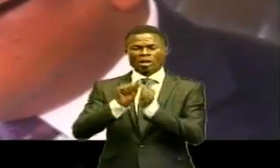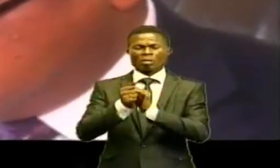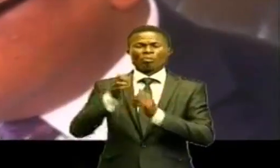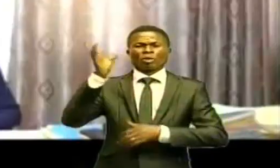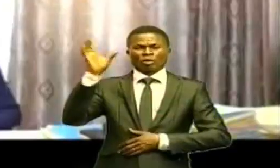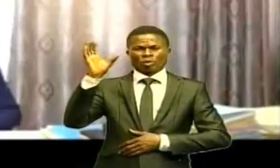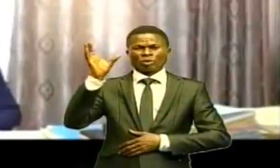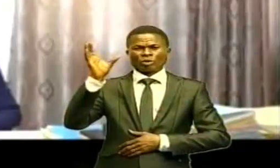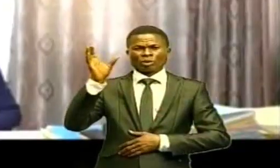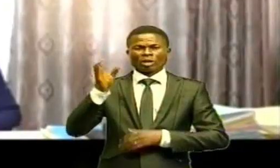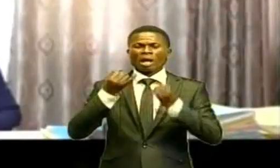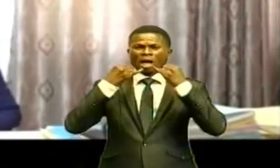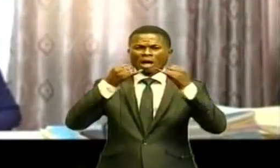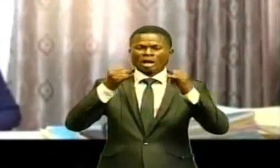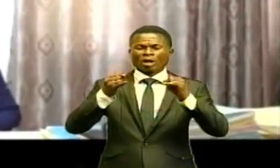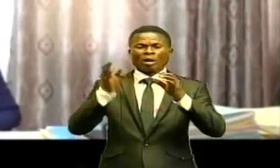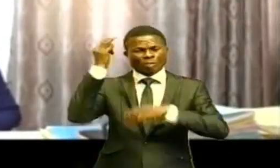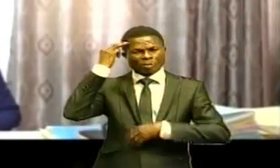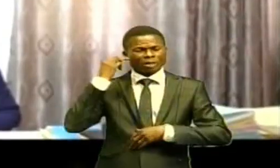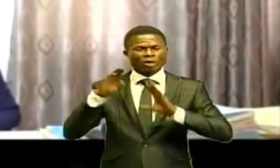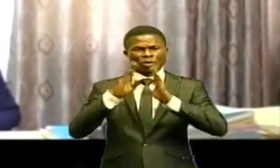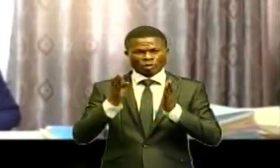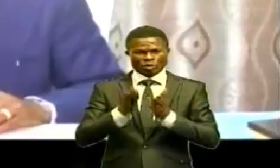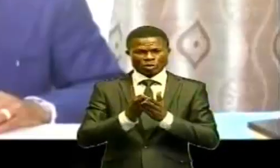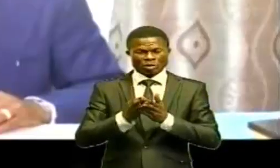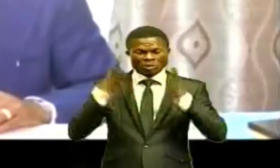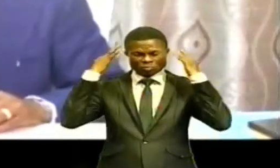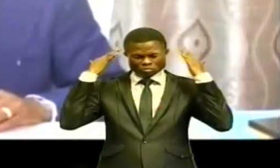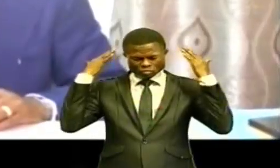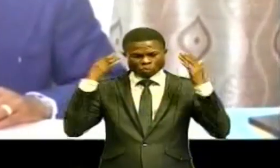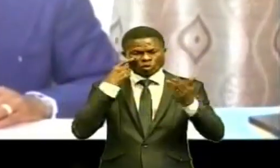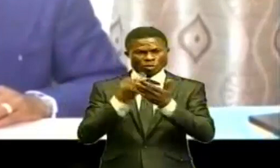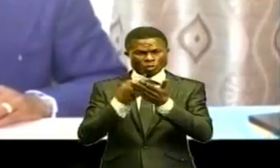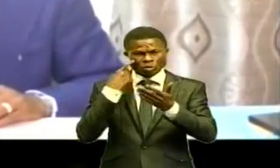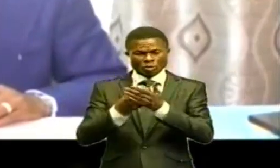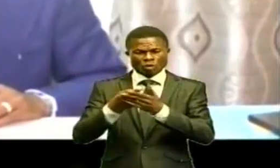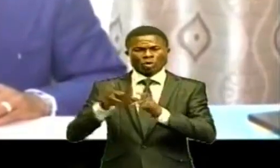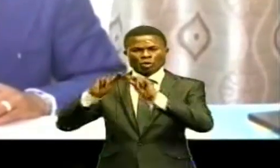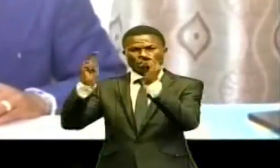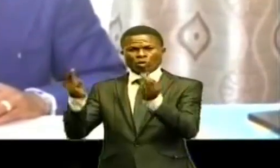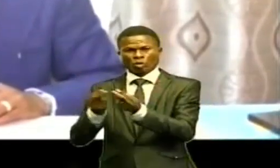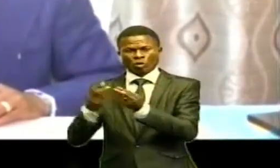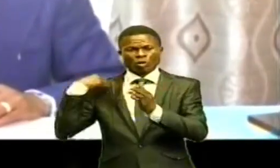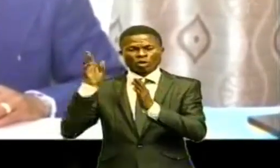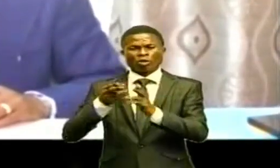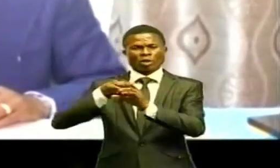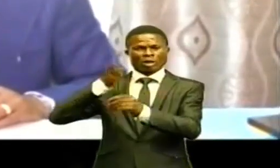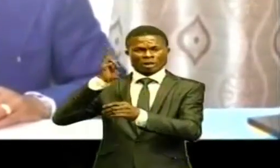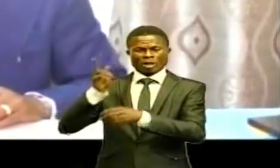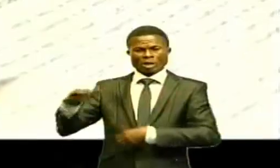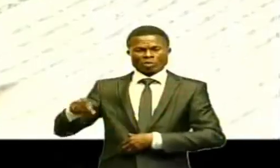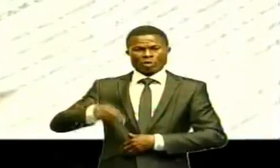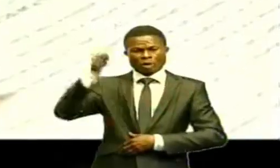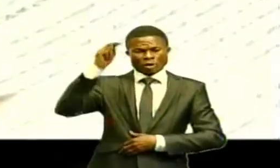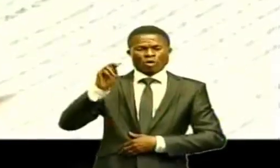coutumières, a aussi informé le Conseil des remous constatés entre les partisans du gouverneur démissionnaire de la province du